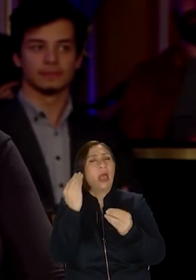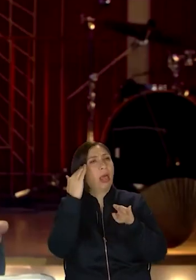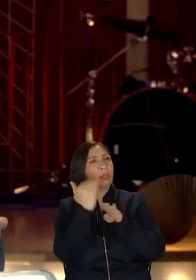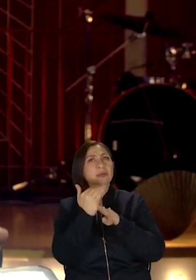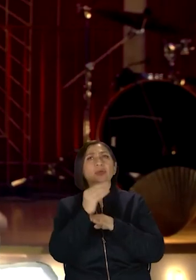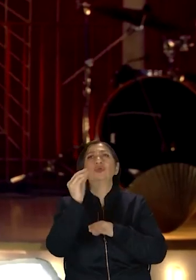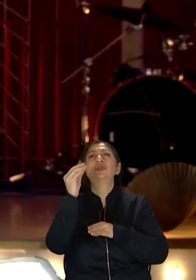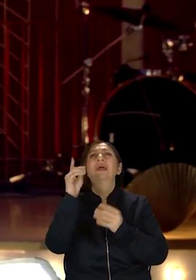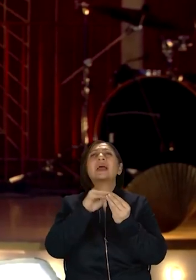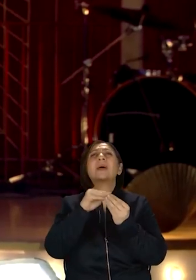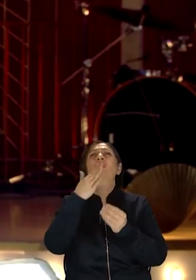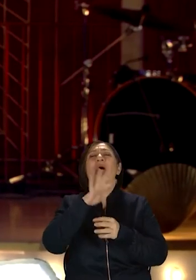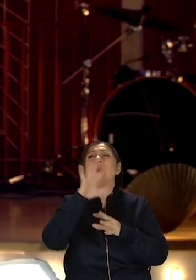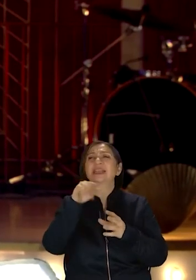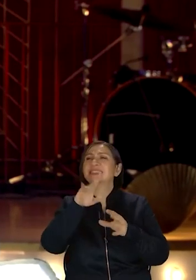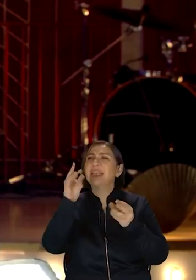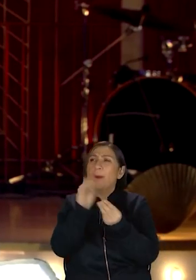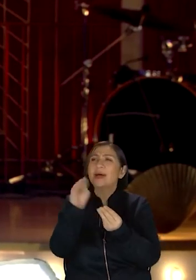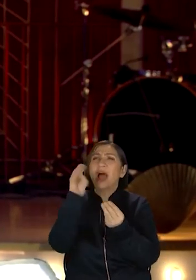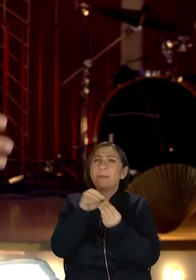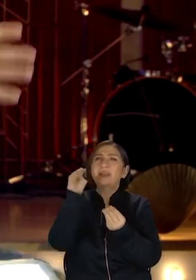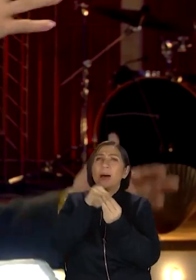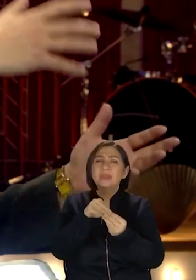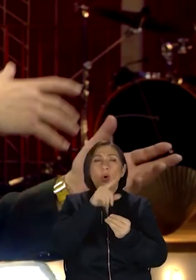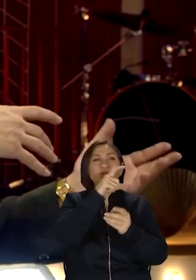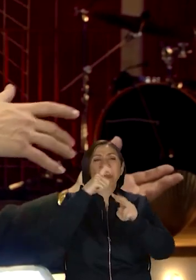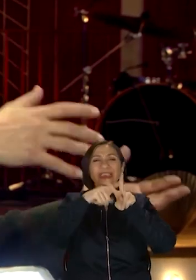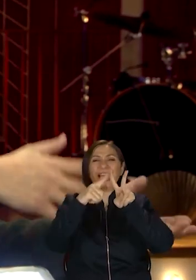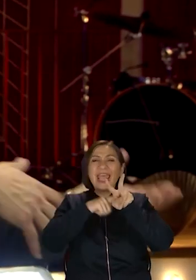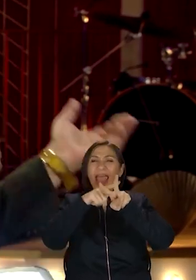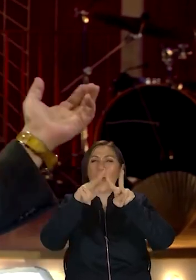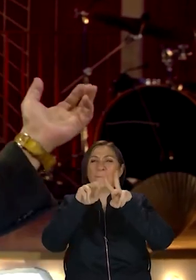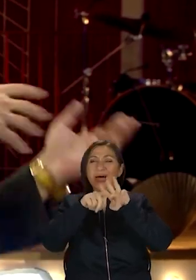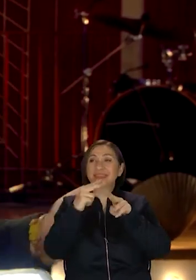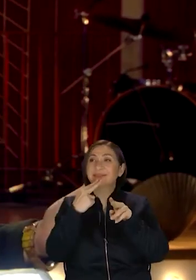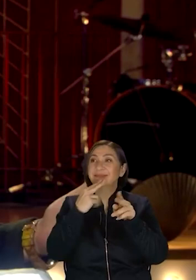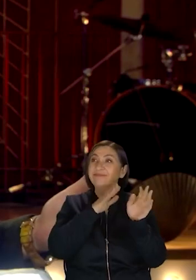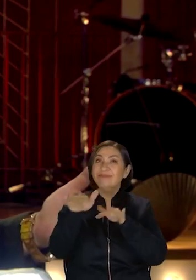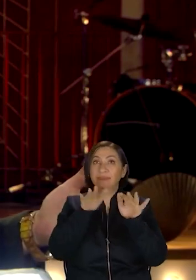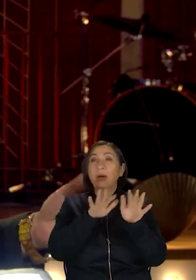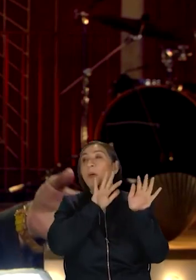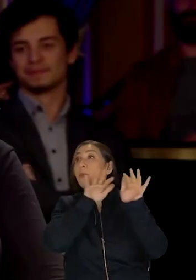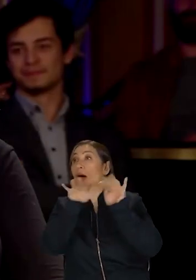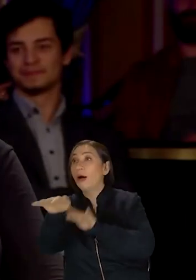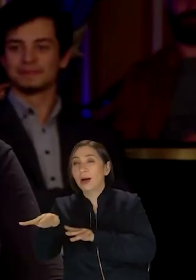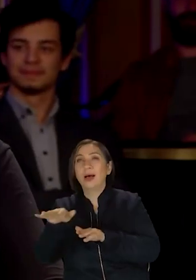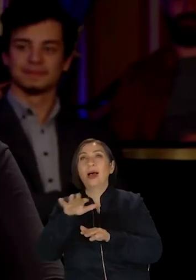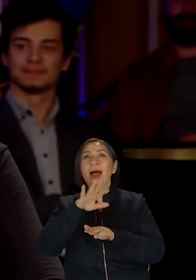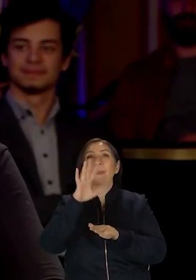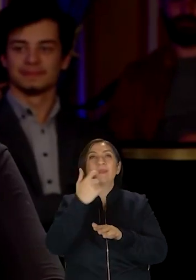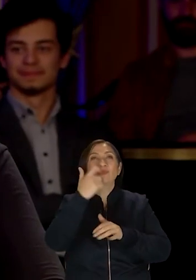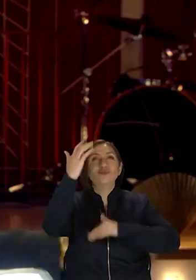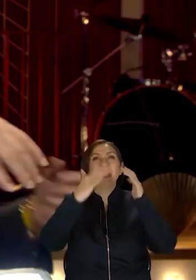Ya çocuğun bir kabahati yok. Yok. Herkes her şeyi abarttı. O kadınları madınları da bunun üzerine saldılar. Ne kadar orta